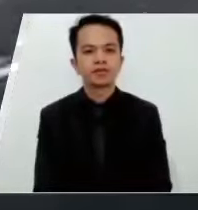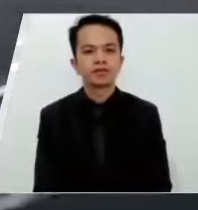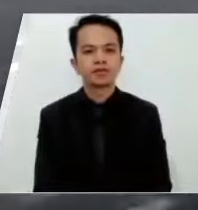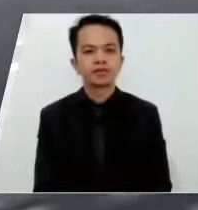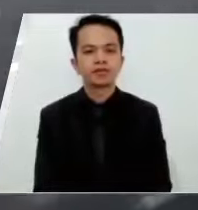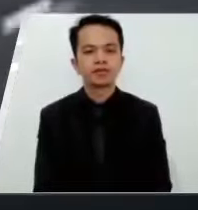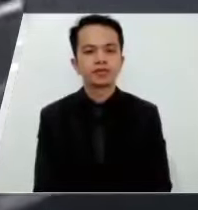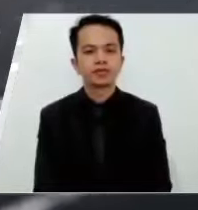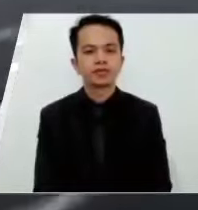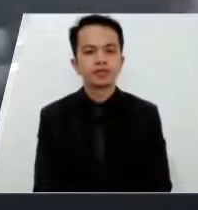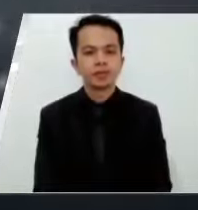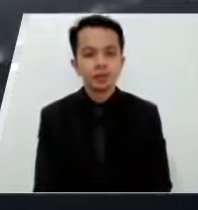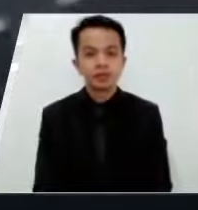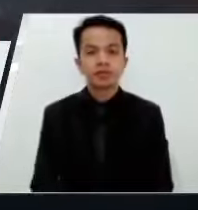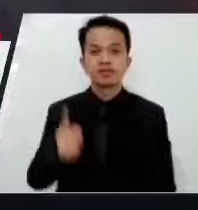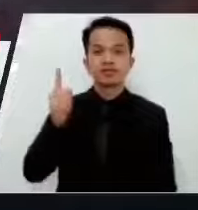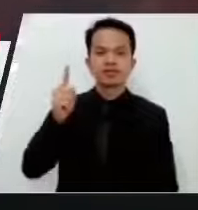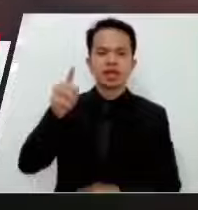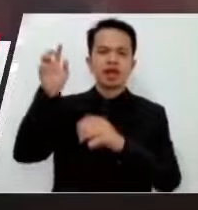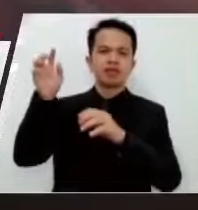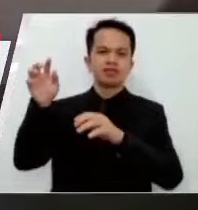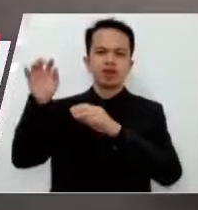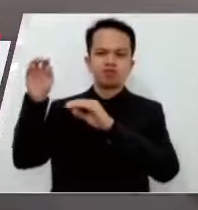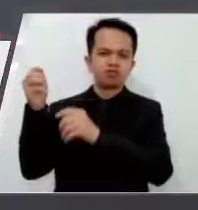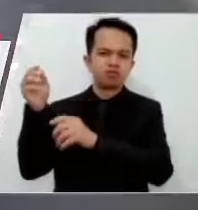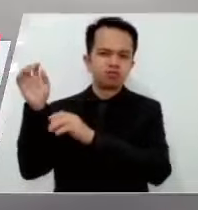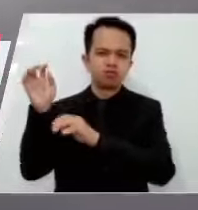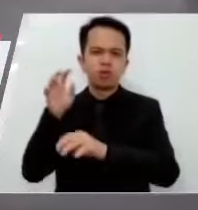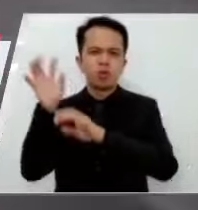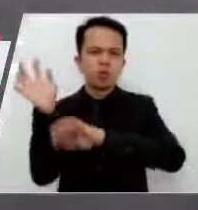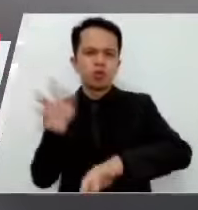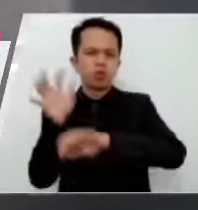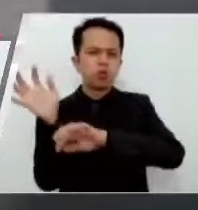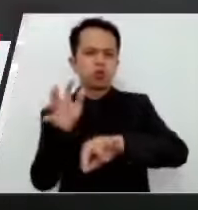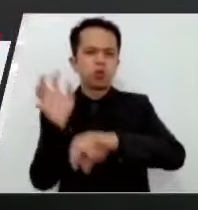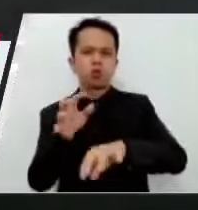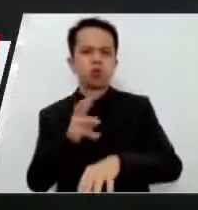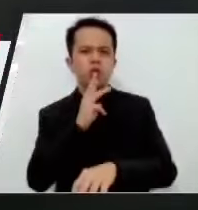Ang malabagyong lakas ng tubig mula sa pang-water cannon ng China nitong Sabado.